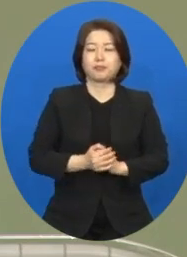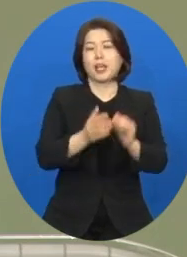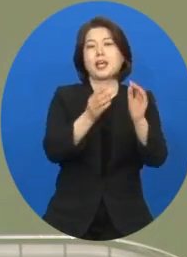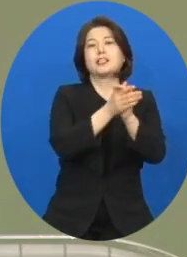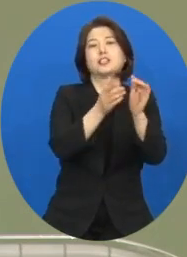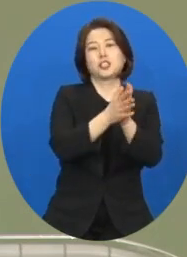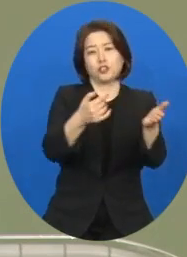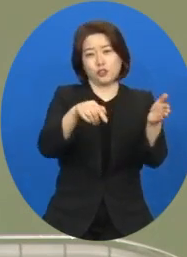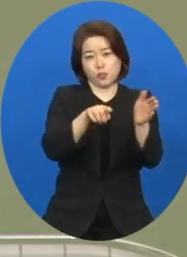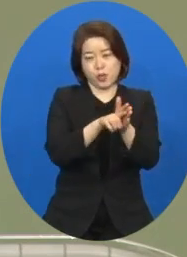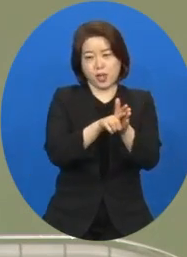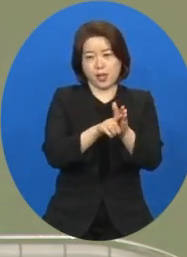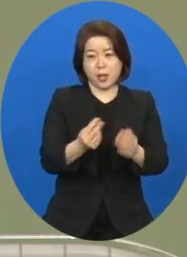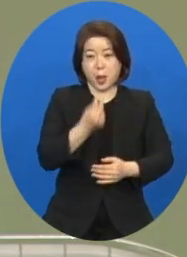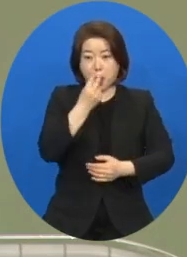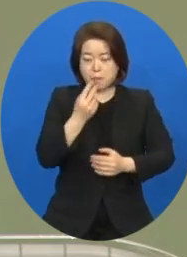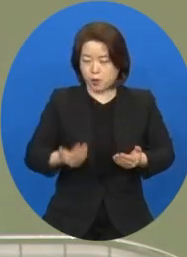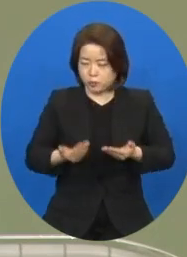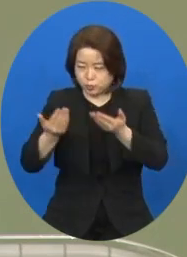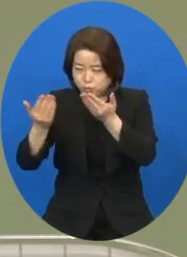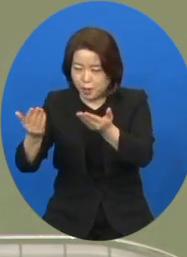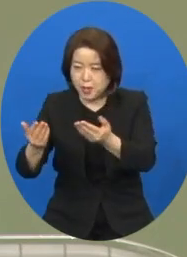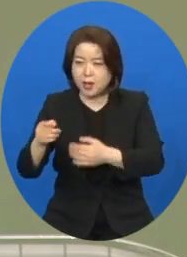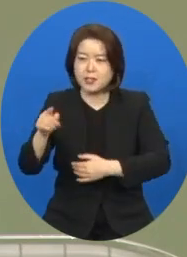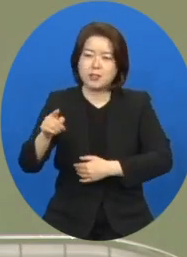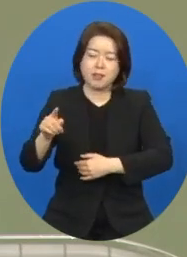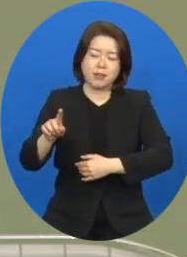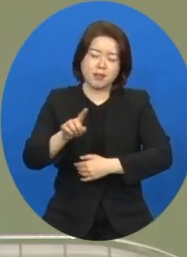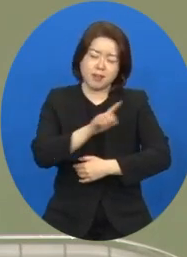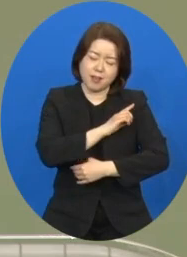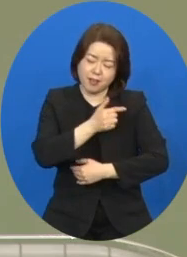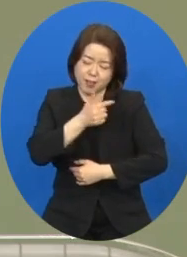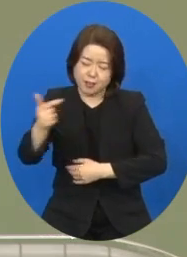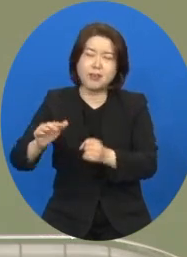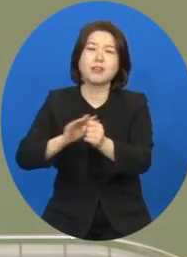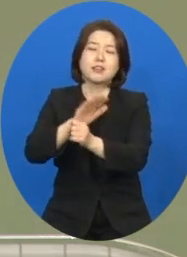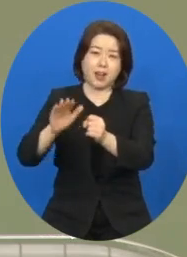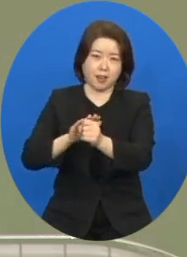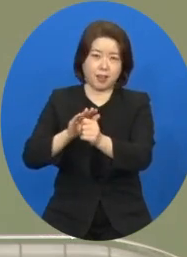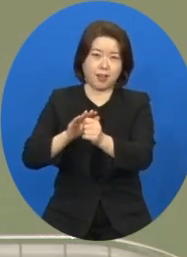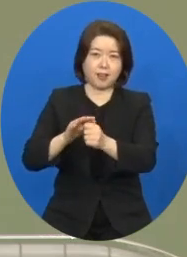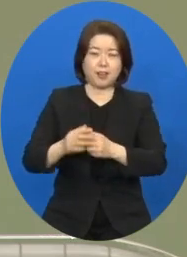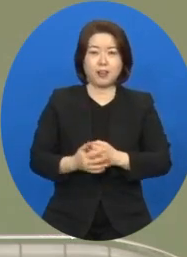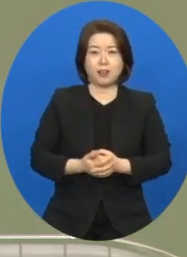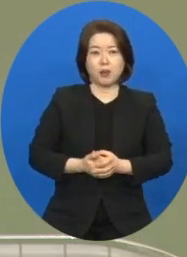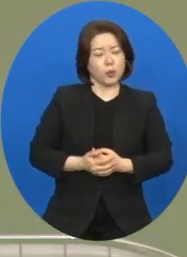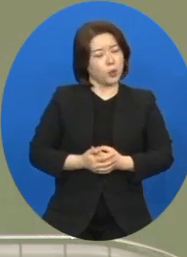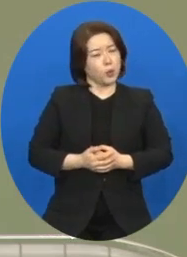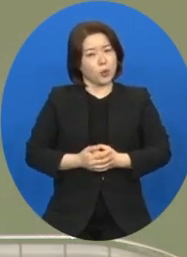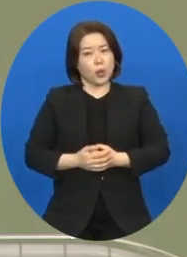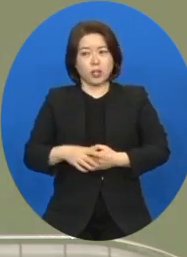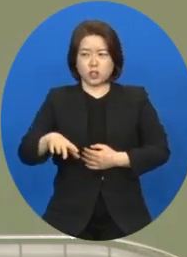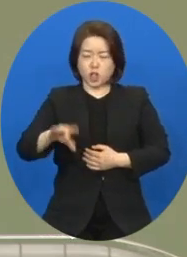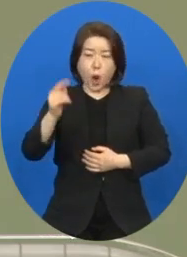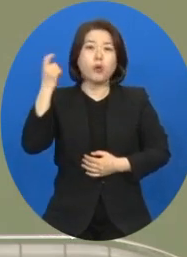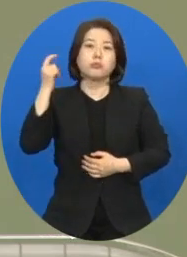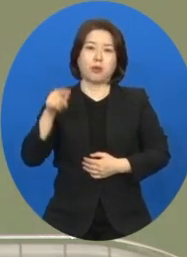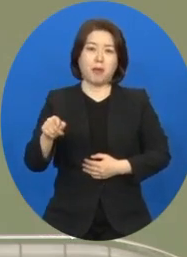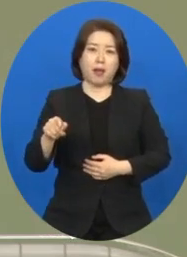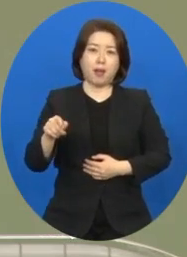친구를 위하여 목숨을 버리면 이보다 더 큰 사랑은 없느니라. 자기는 그런 말씀을 처음